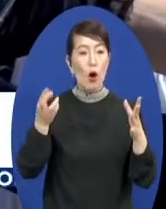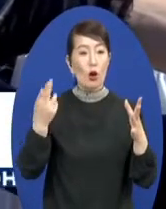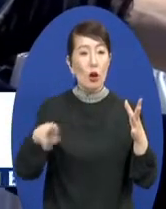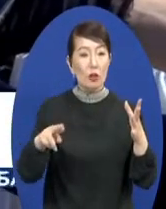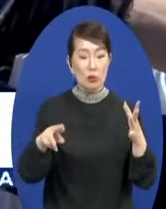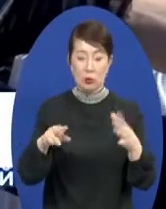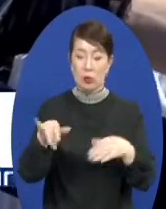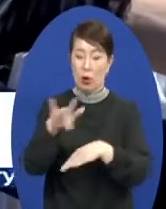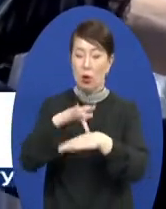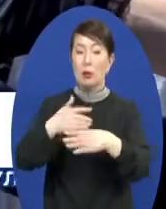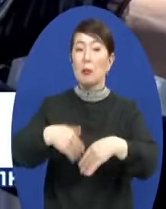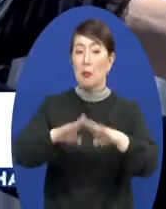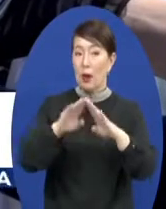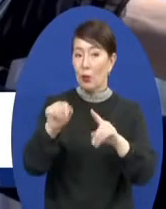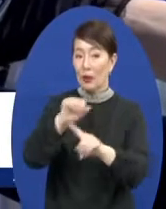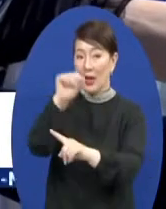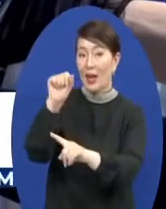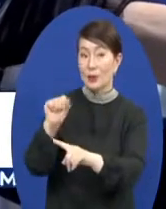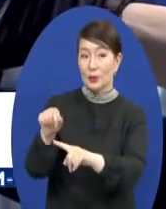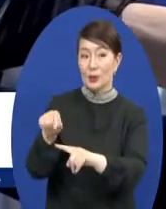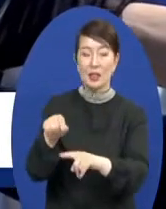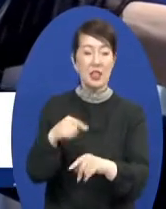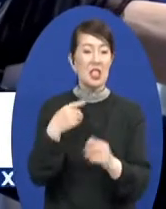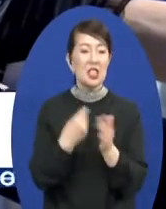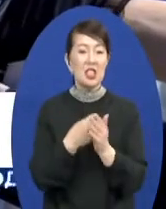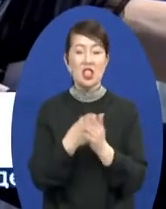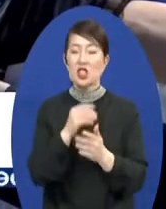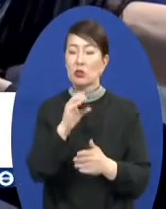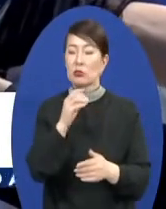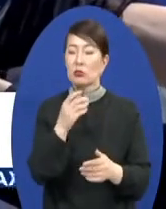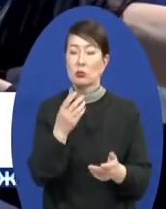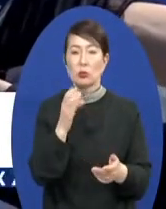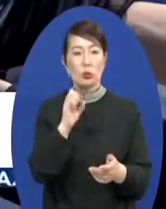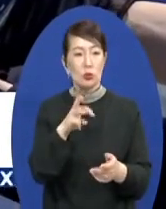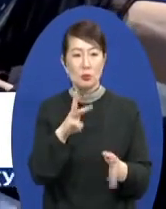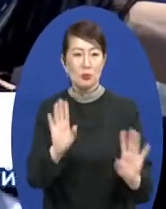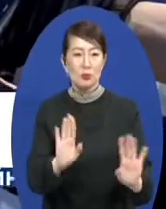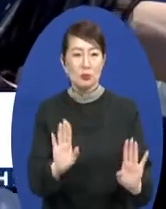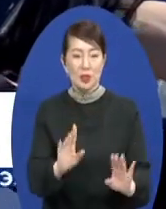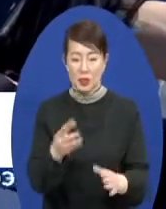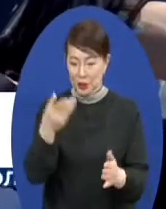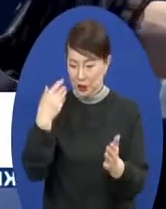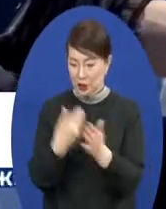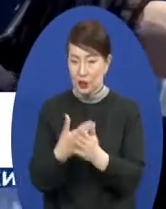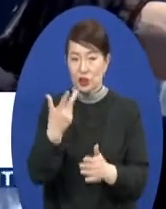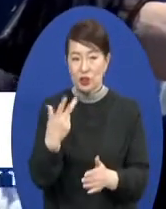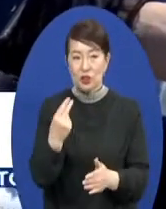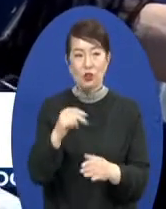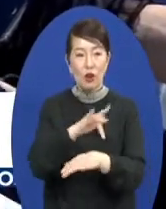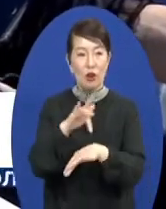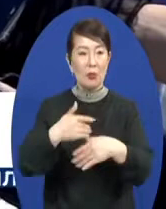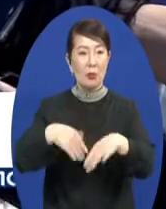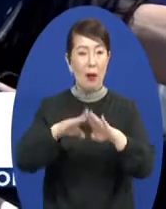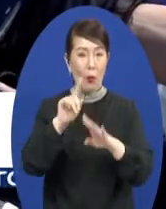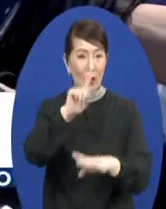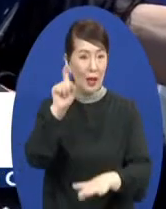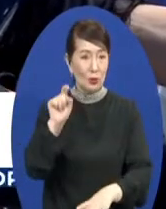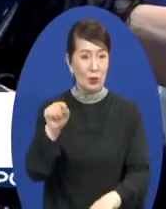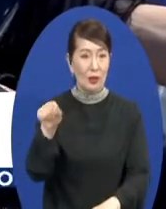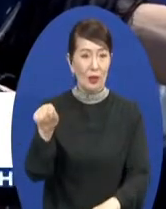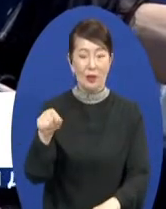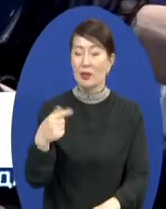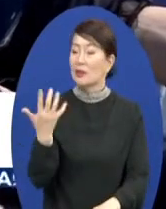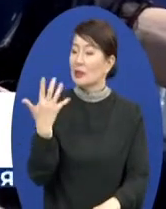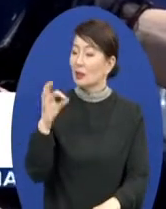хот байгуулах асуудал. Энэ бол жижиг сум болох асуудал биш, энэ бол жинхэнэ хот байгуулах асуудал. Тийм учраас энэ одоо 50